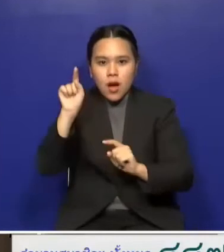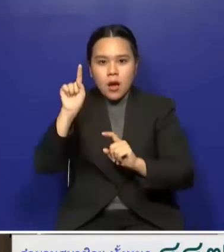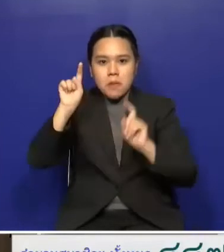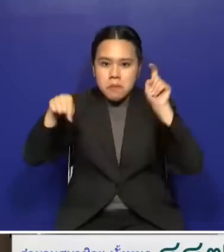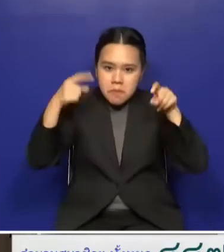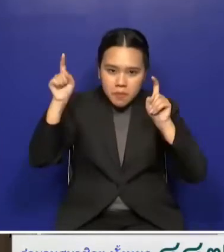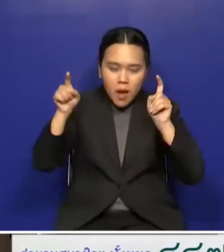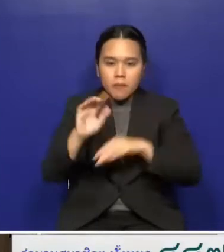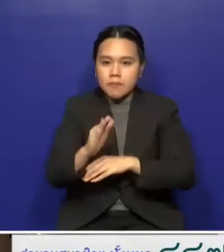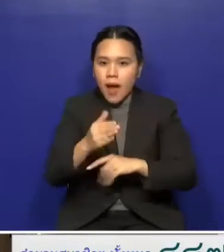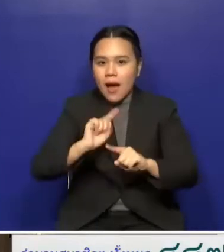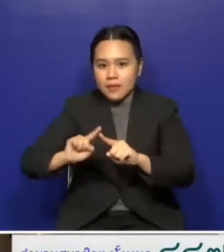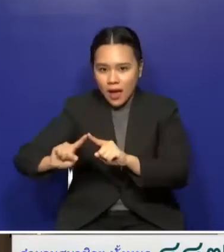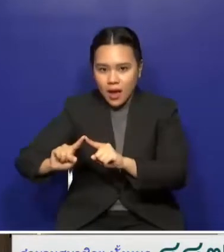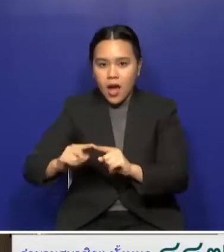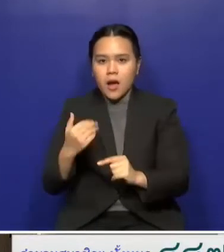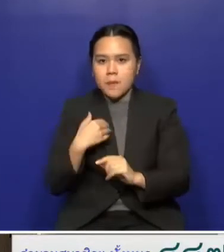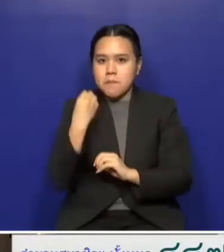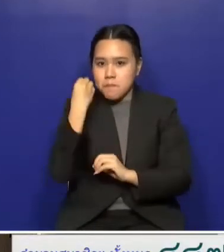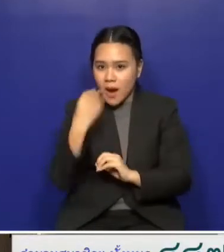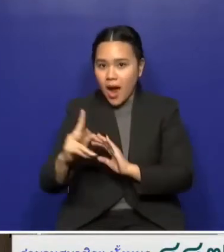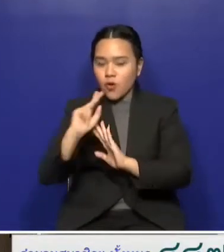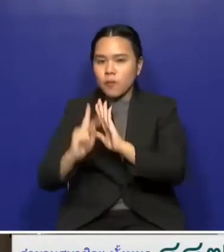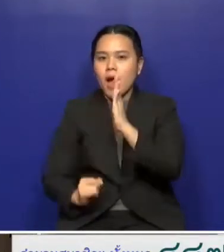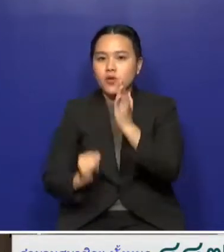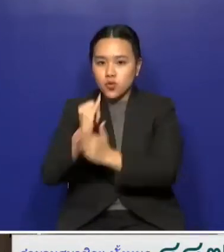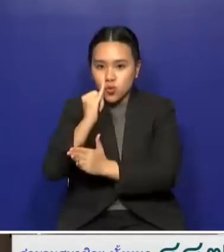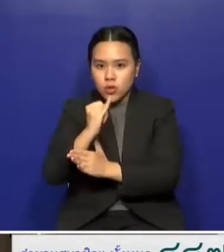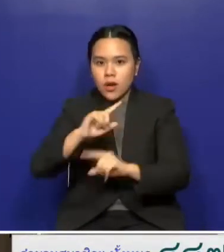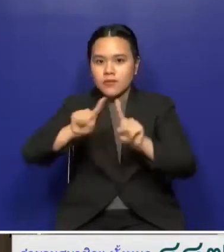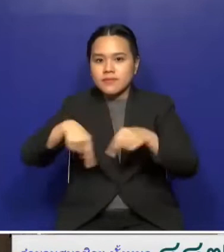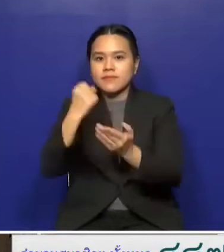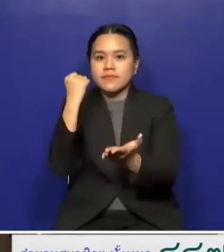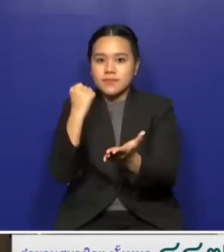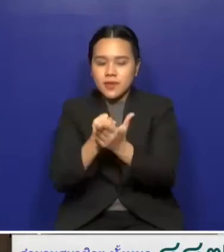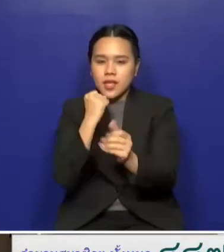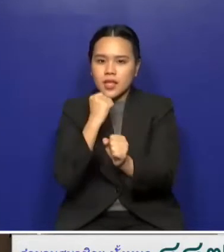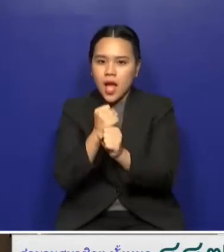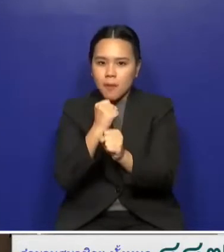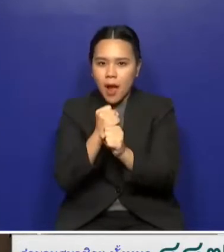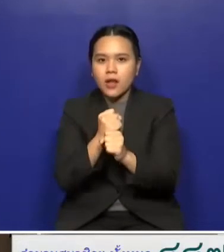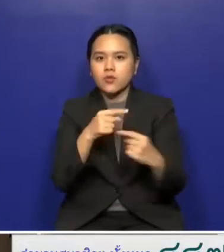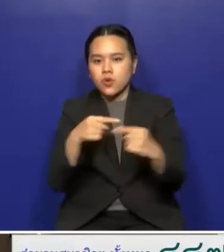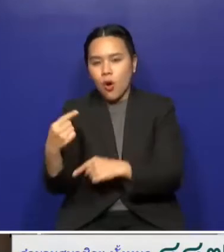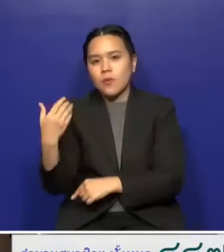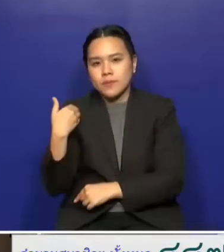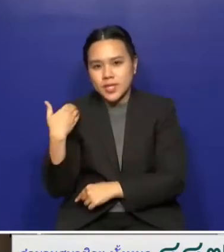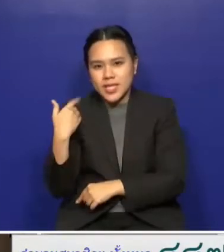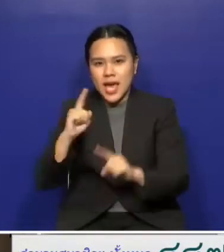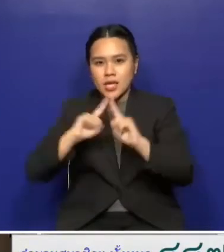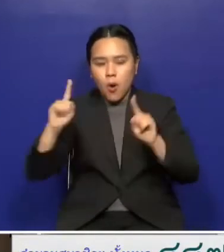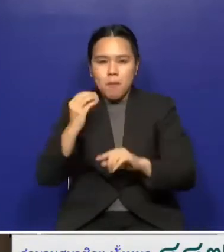ที่ถูกกฎหมายมีการต่ออายุการทำงานในประเทศแต่ด้วยสภาพความเป็นอยู่ที่แ